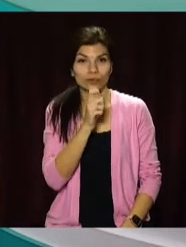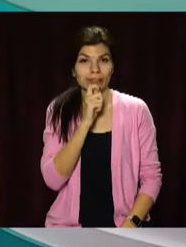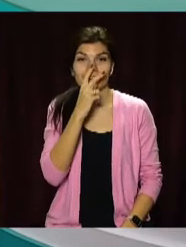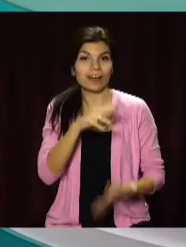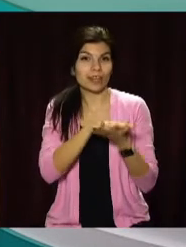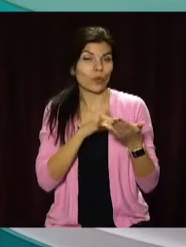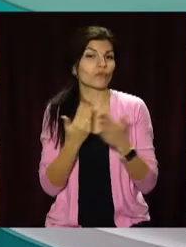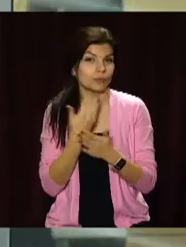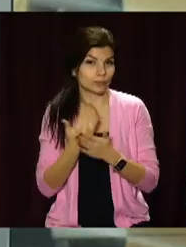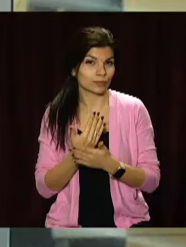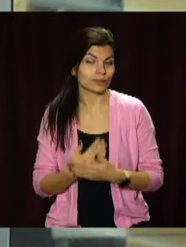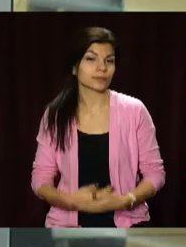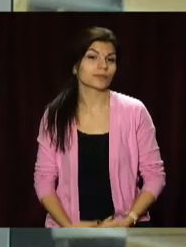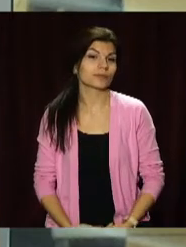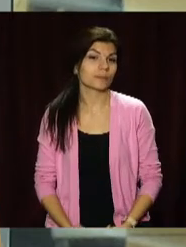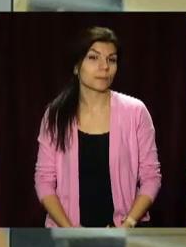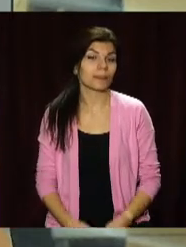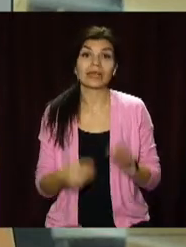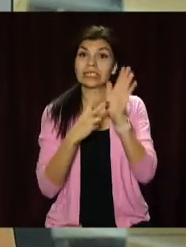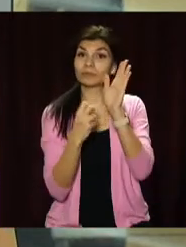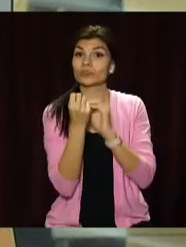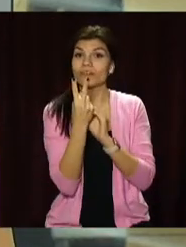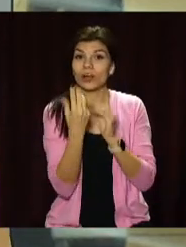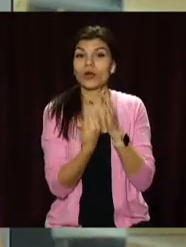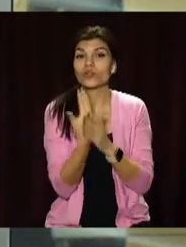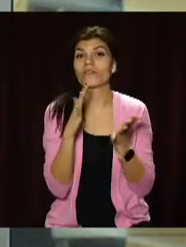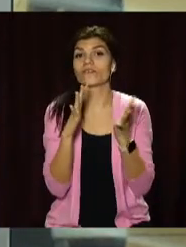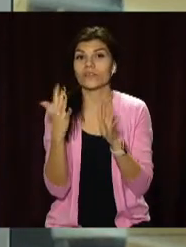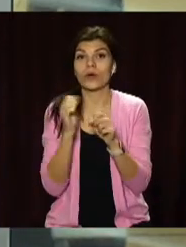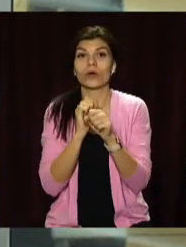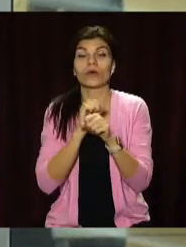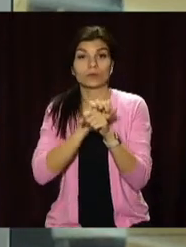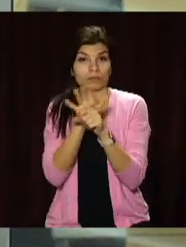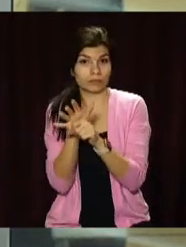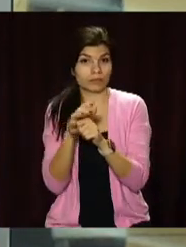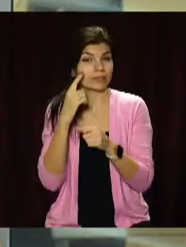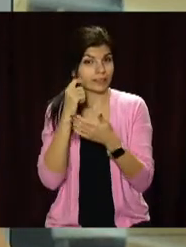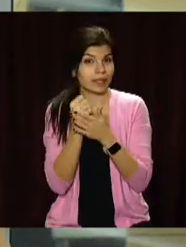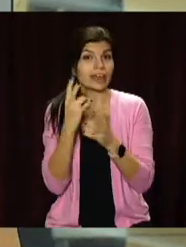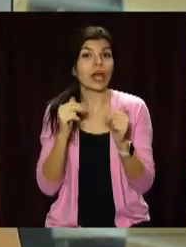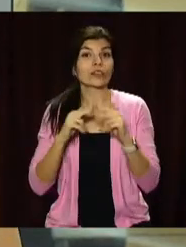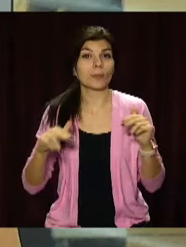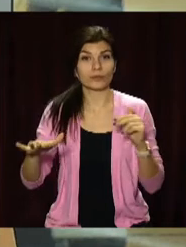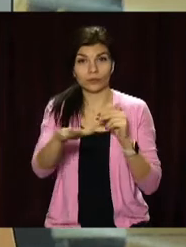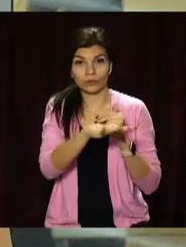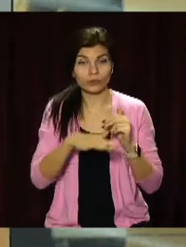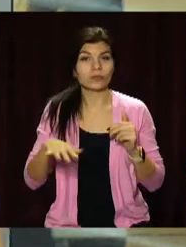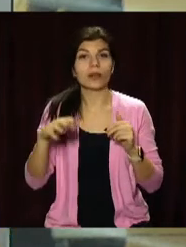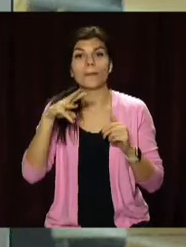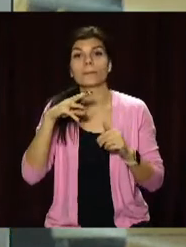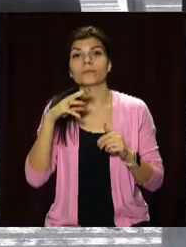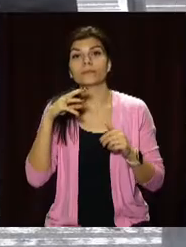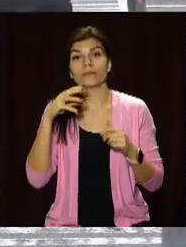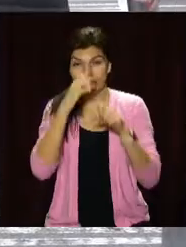журналістів. Дивіться далі випуску. 712 нових випадків коронавірусу зареєстрували на Дніпропетровщині. За даними